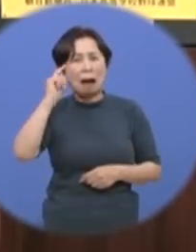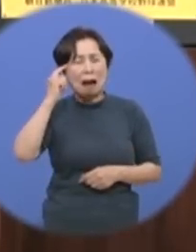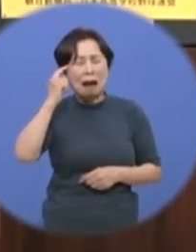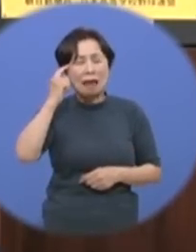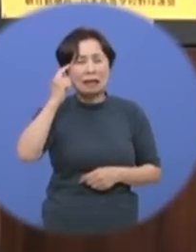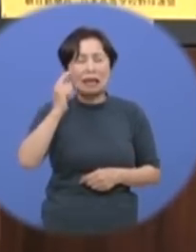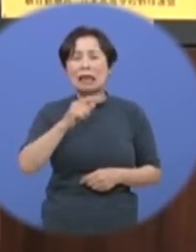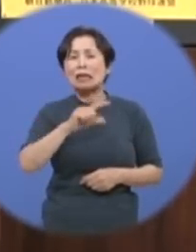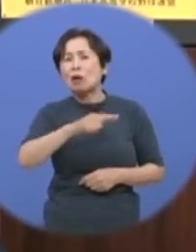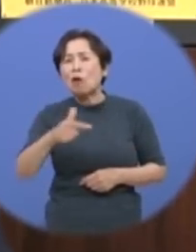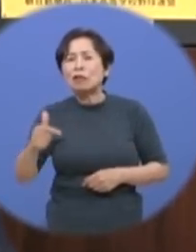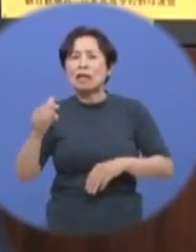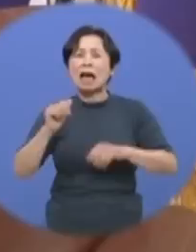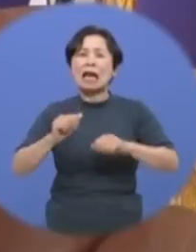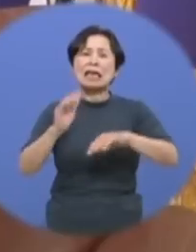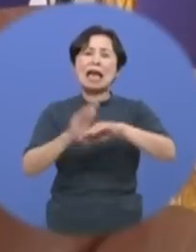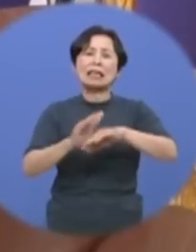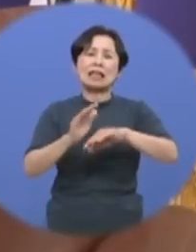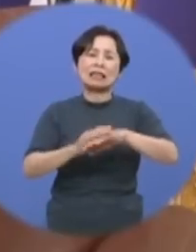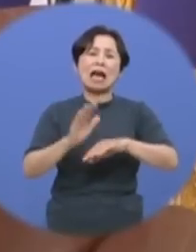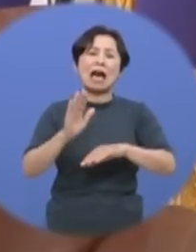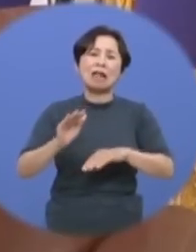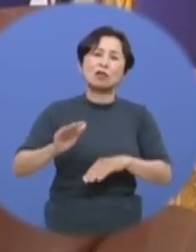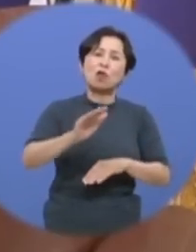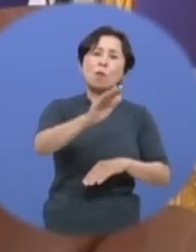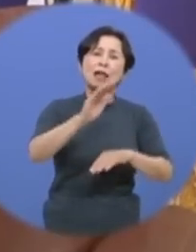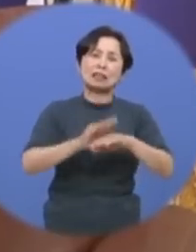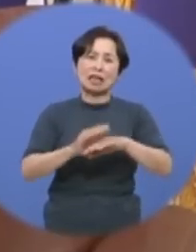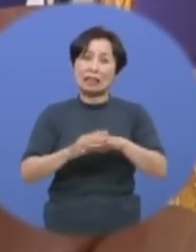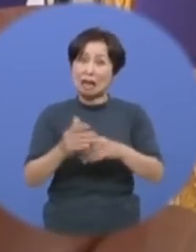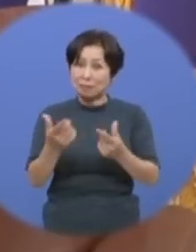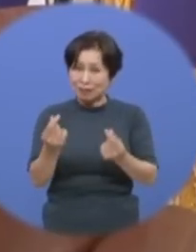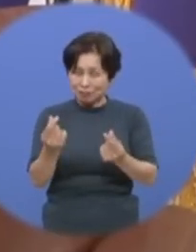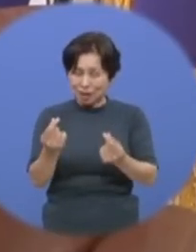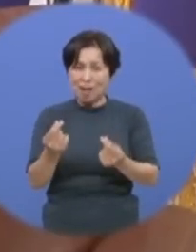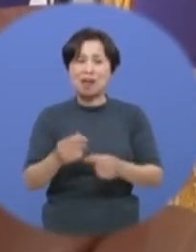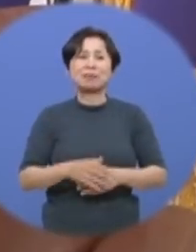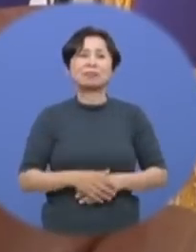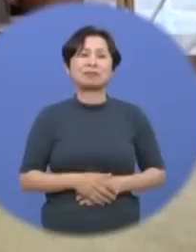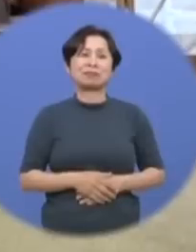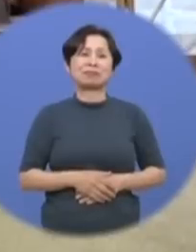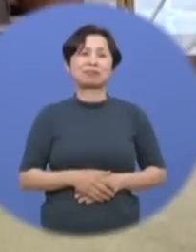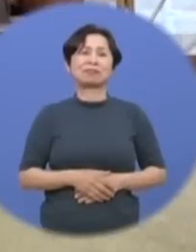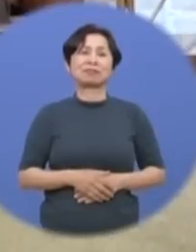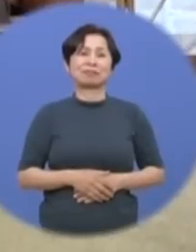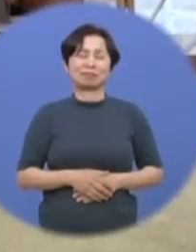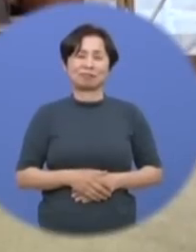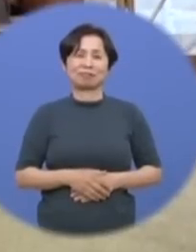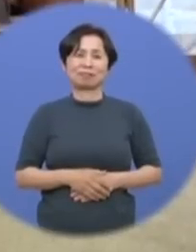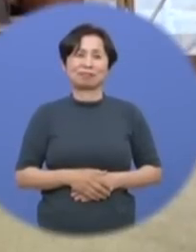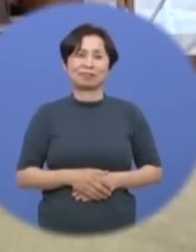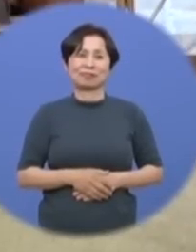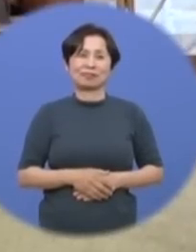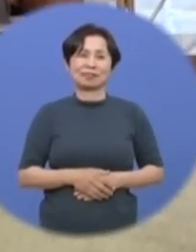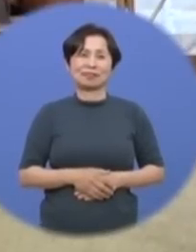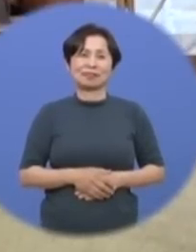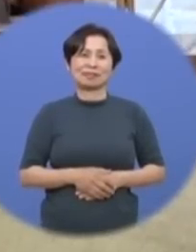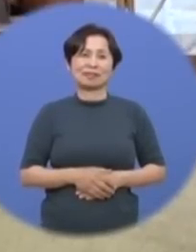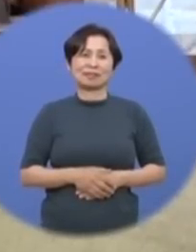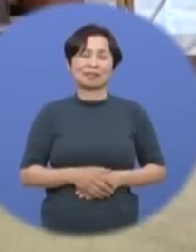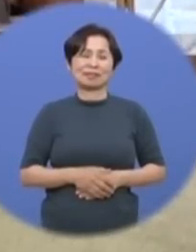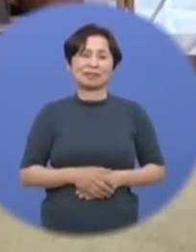あるんですよねやり方がね伸ばし方っていうのはあるんですね和歌山の野球というの